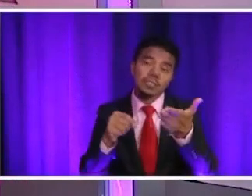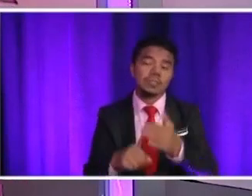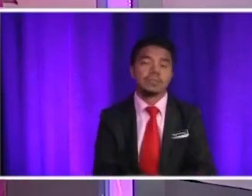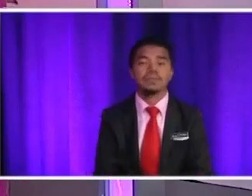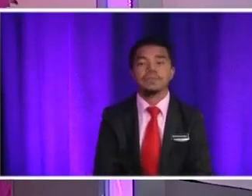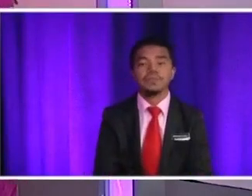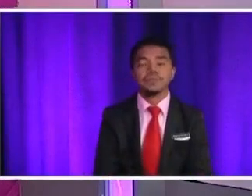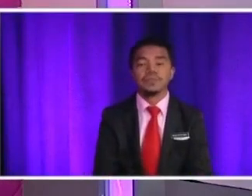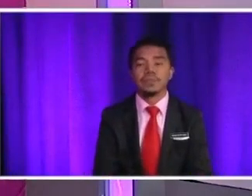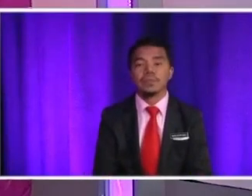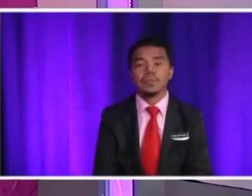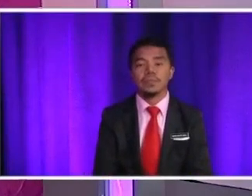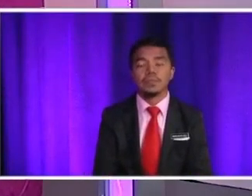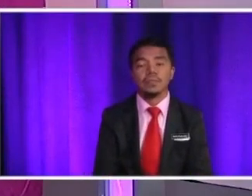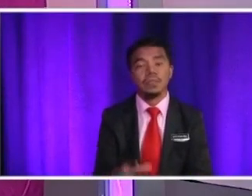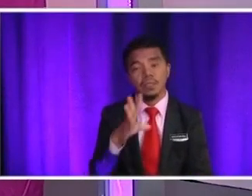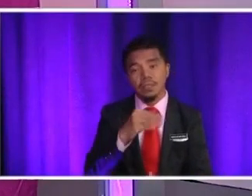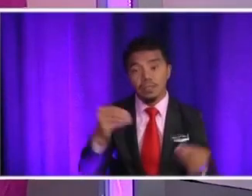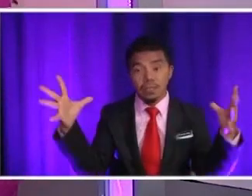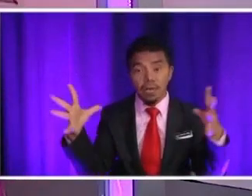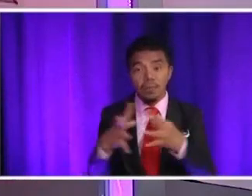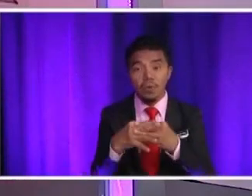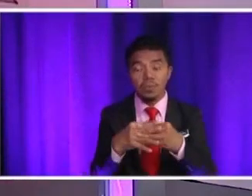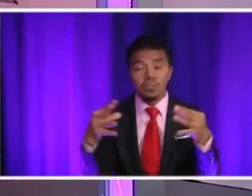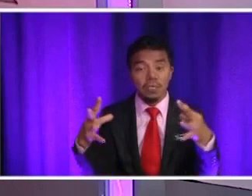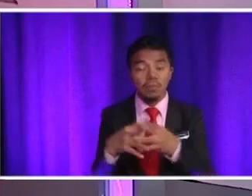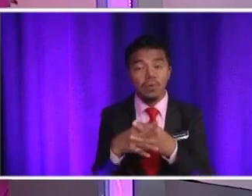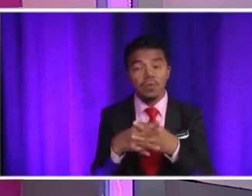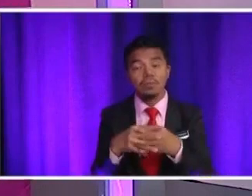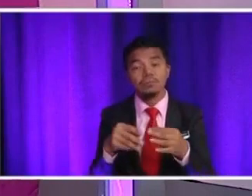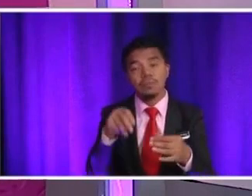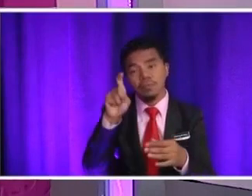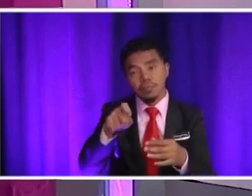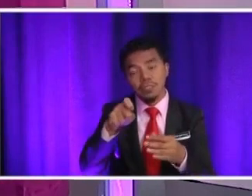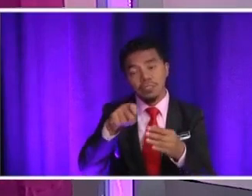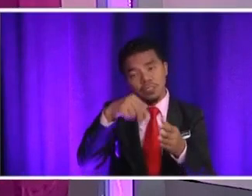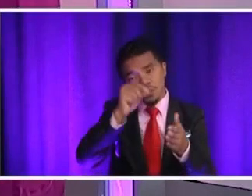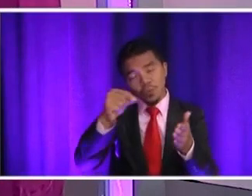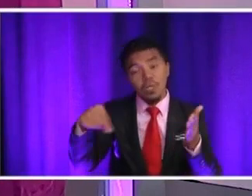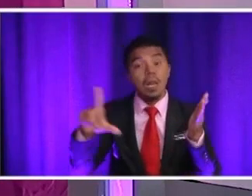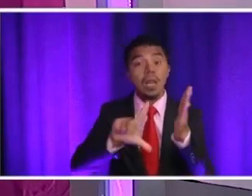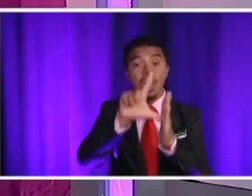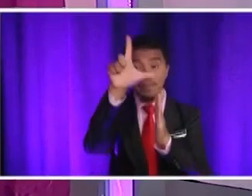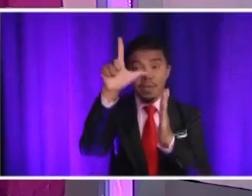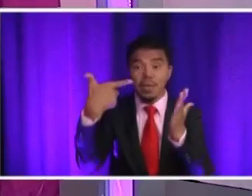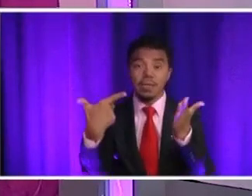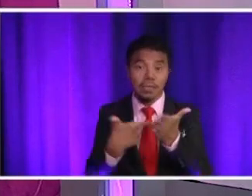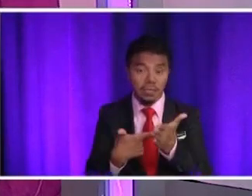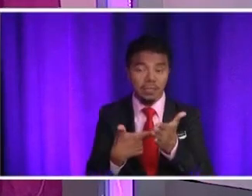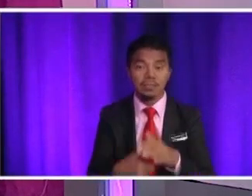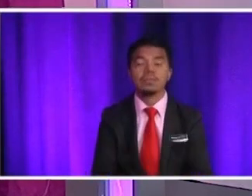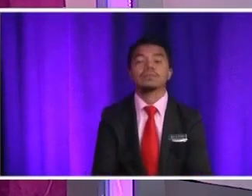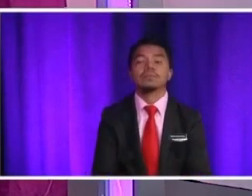kaitkan. Kita kaitkan, ni tadi pernyataan tadi, apa cirinya? Pernyataan, ciri.